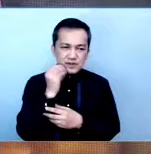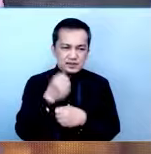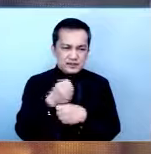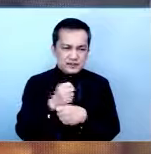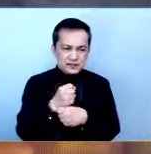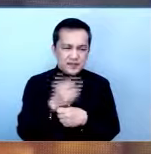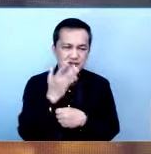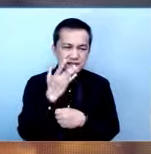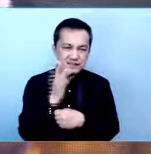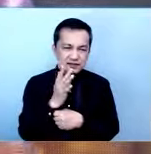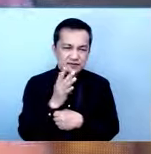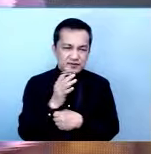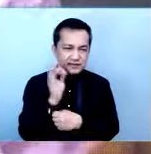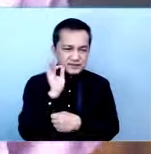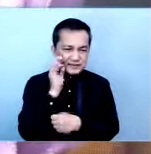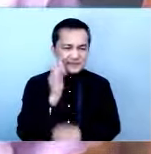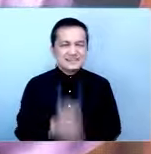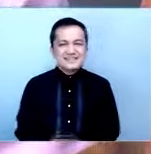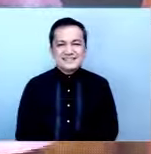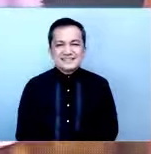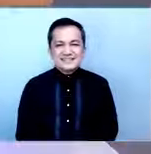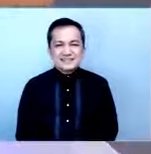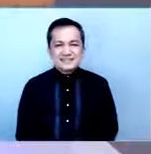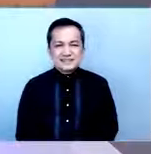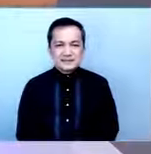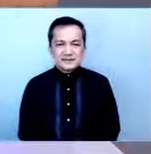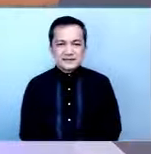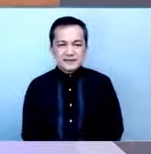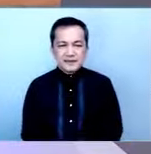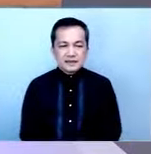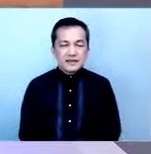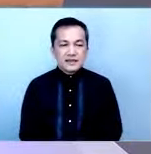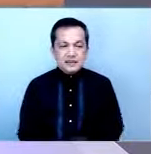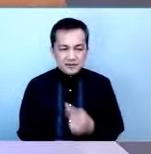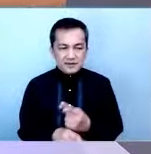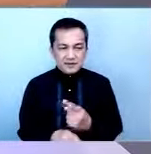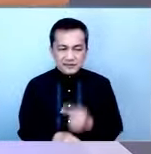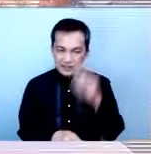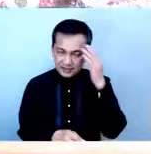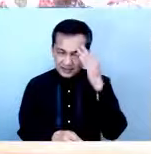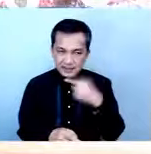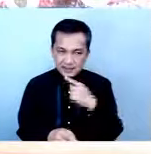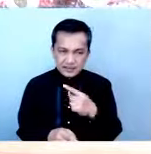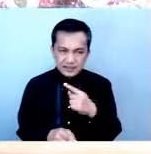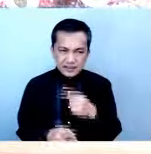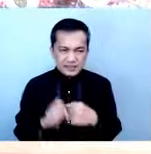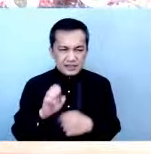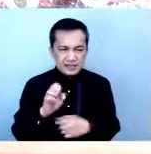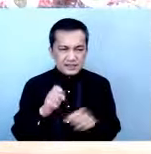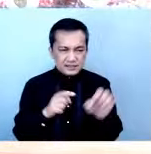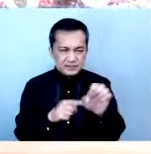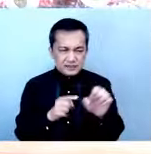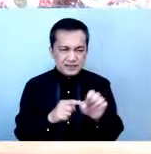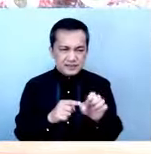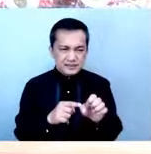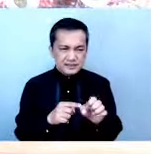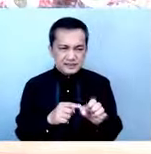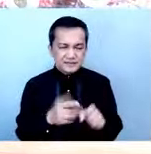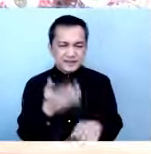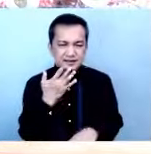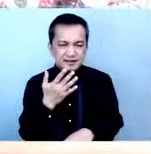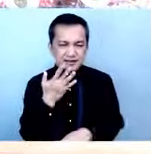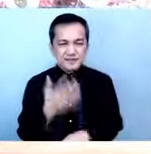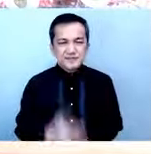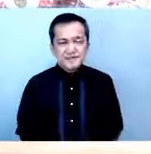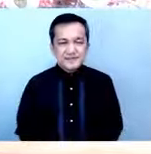masasarap na pruta. Tama. At alam nyo, ang entry ko naman for extra ay extra nakakataka.